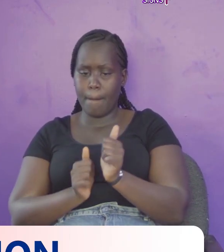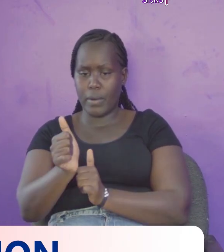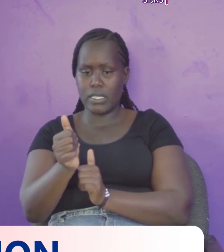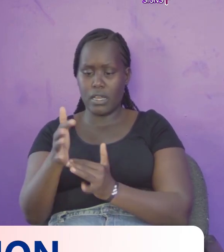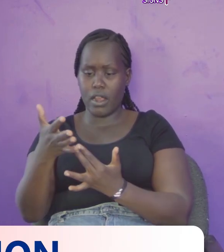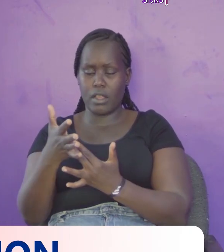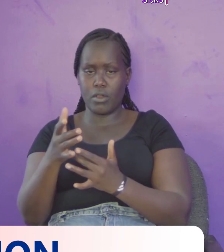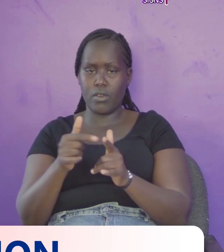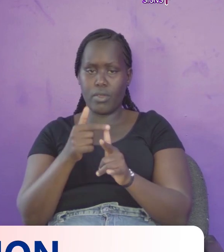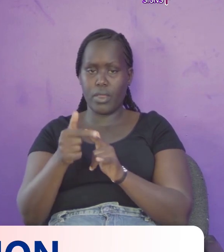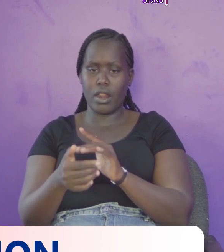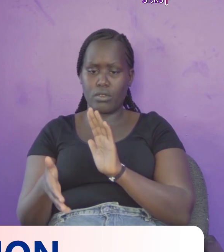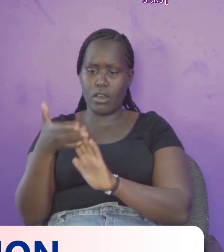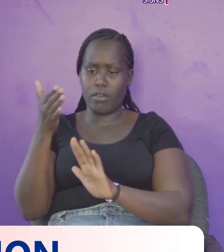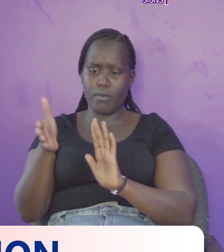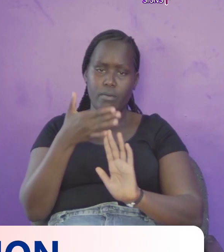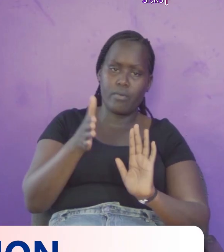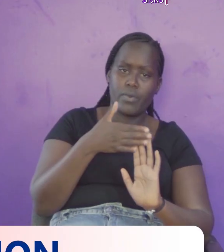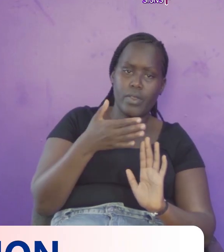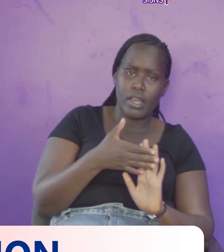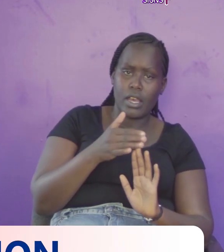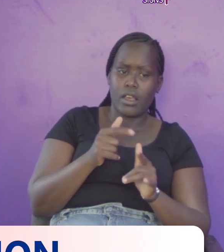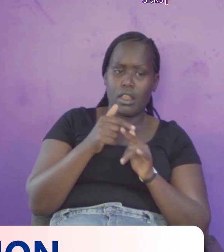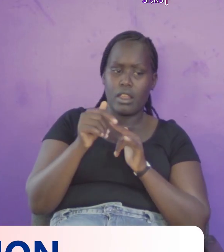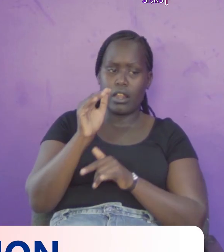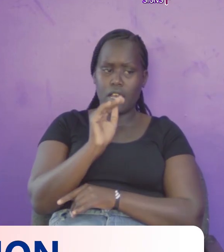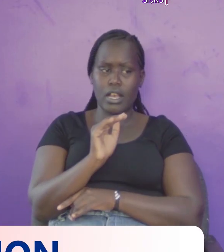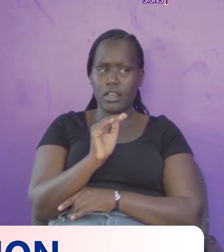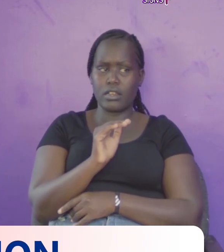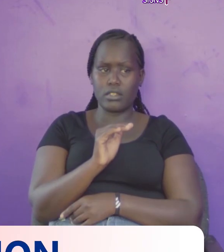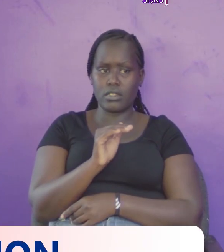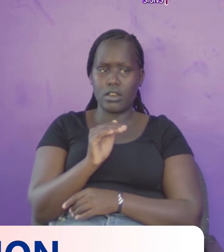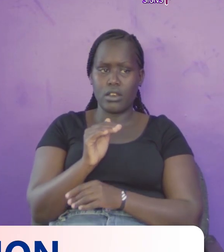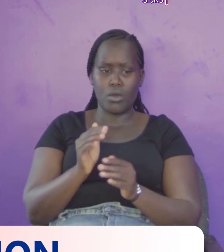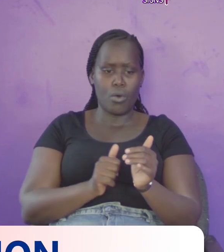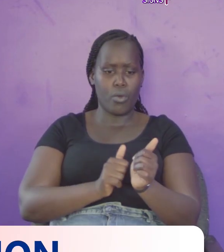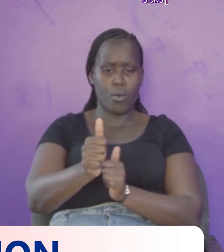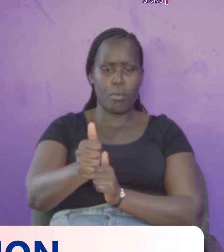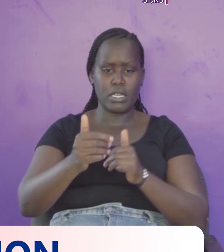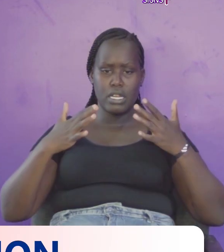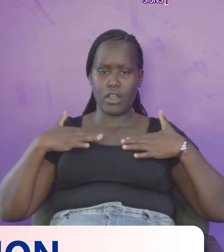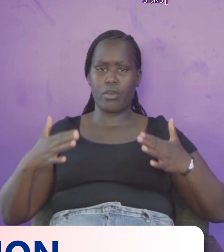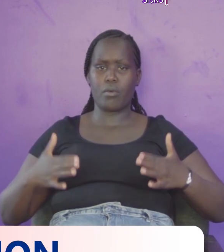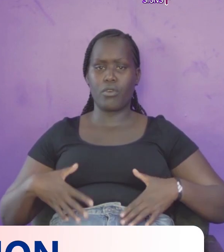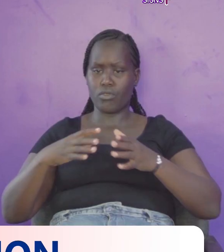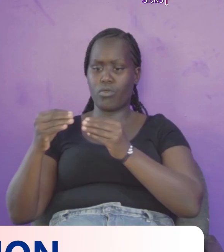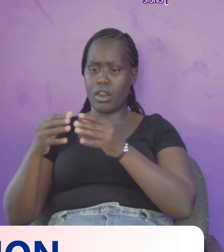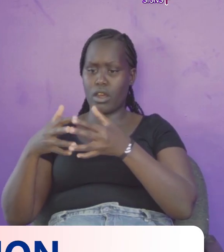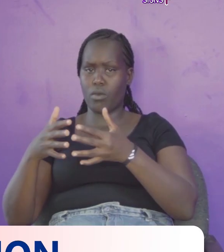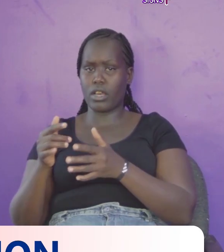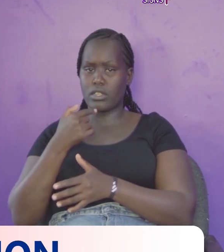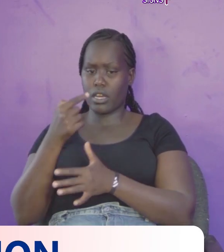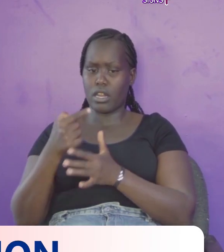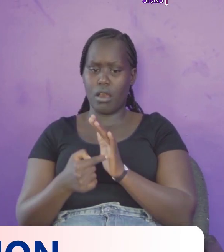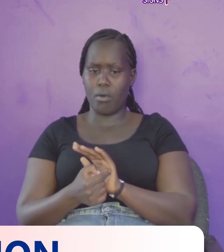I was taken so fast. Yes. Nikauliza tumefika wapi? Ati atulishapita kwa mwili, tuko tunaelekea kwa gate. Nikamuuliza, huku